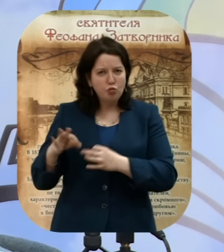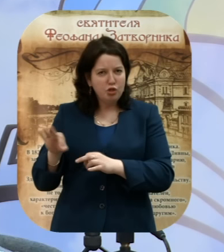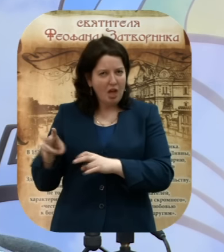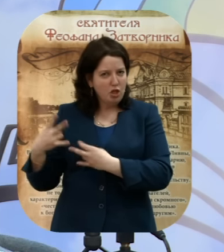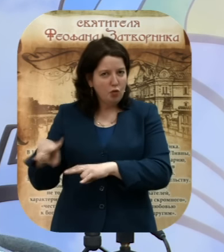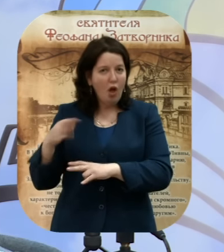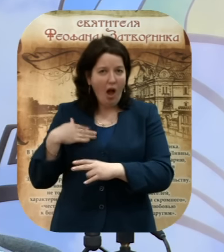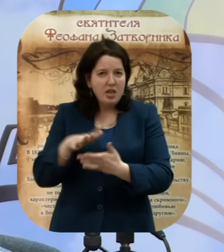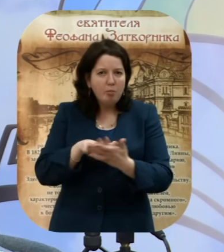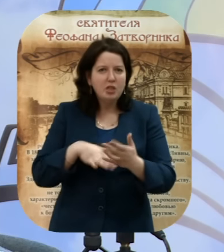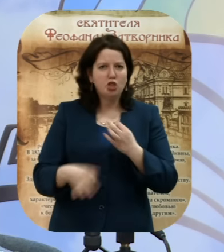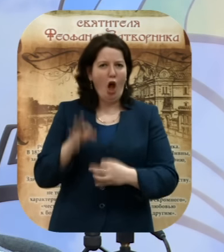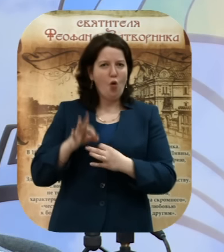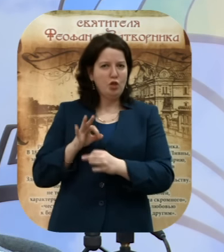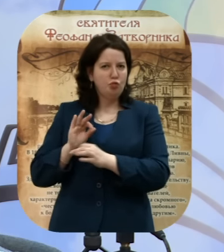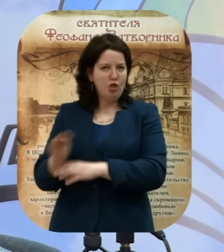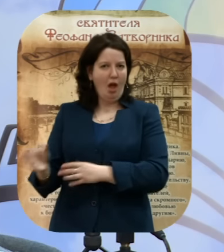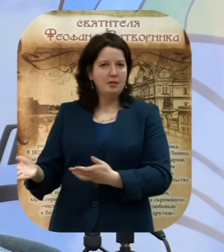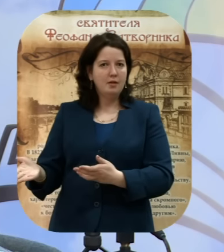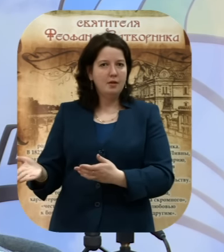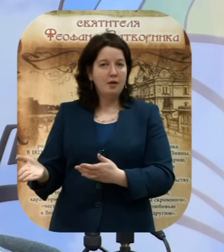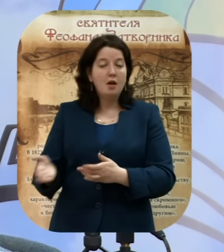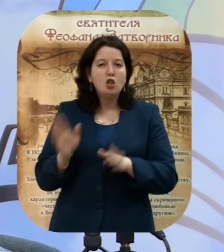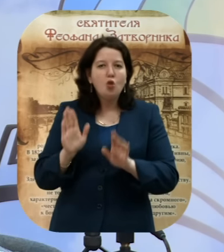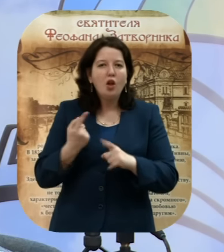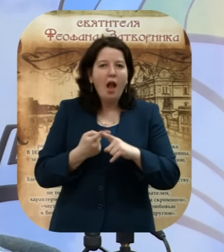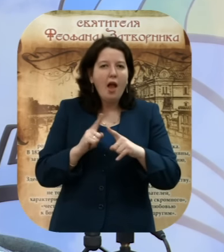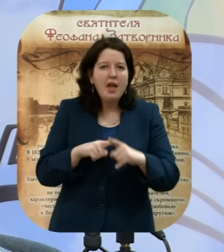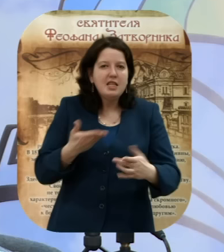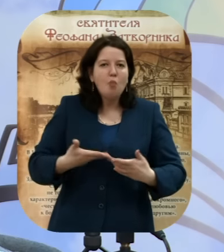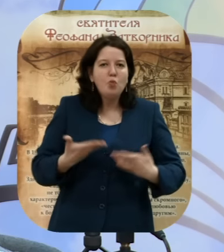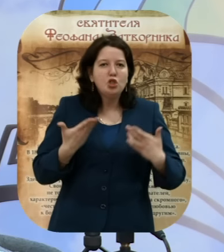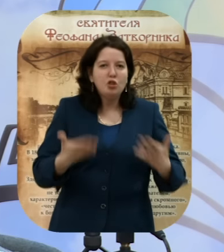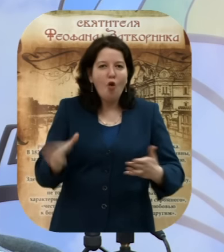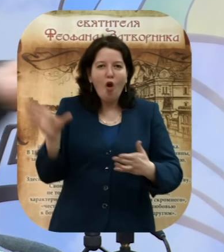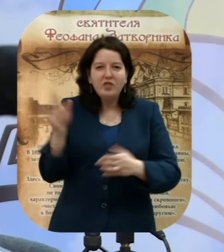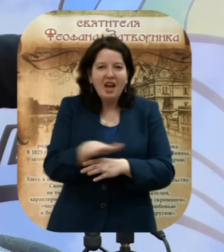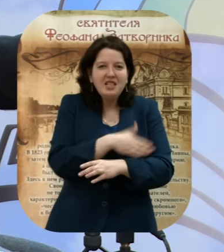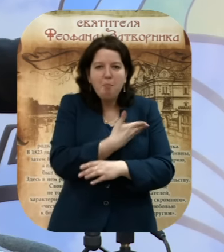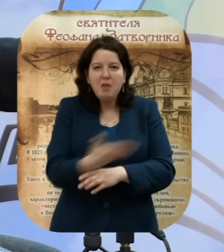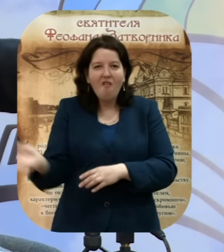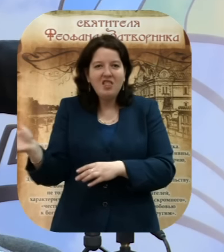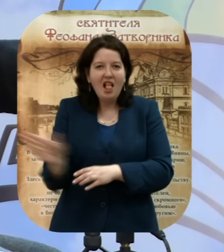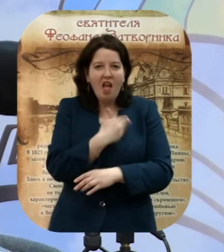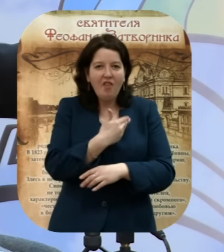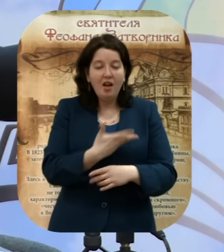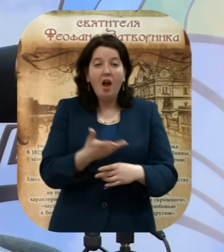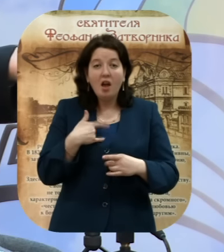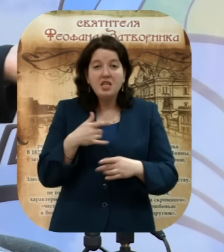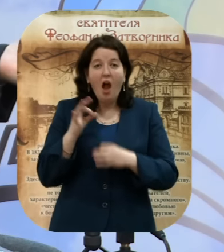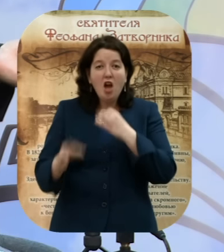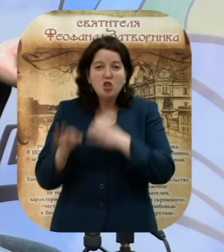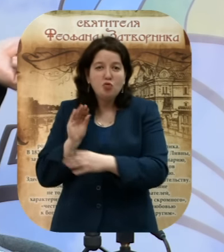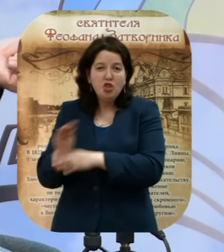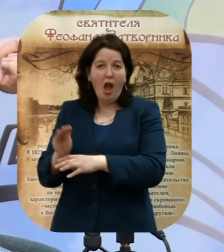то и дело только этим и живу. Только этим и живу, всех направо-налево